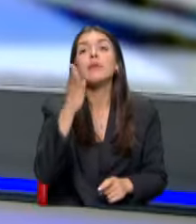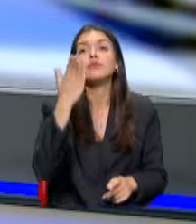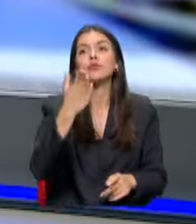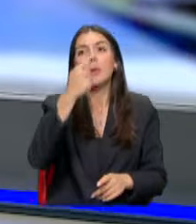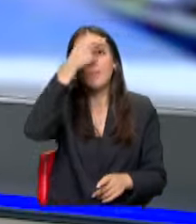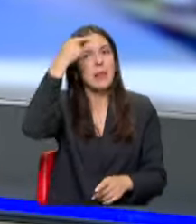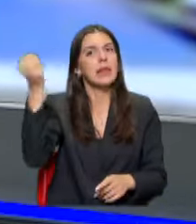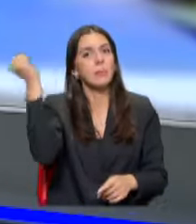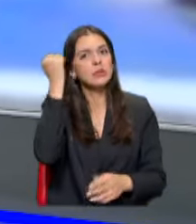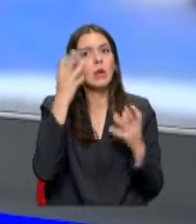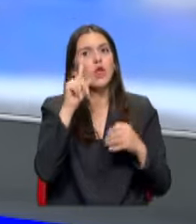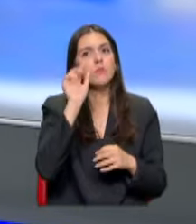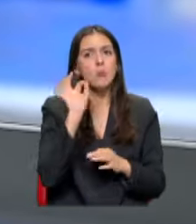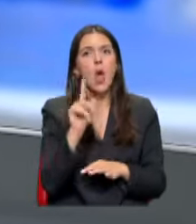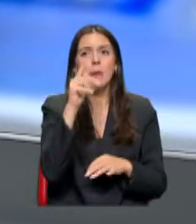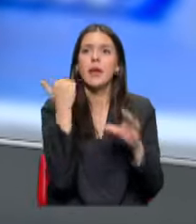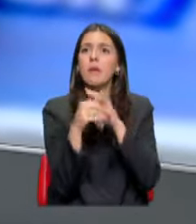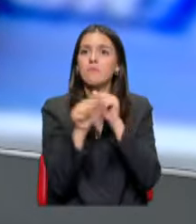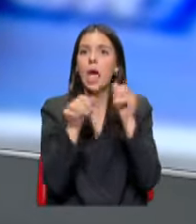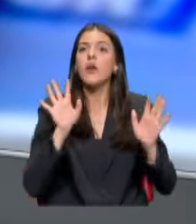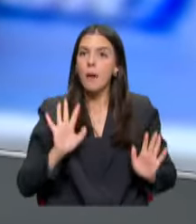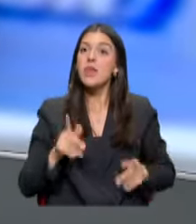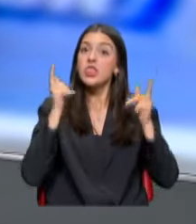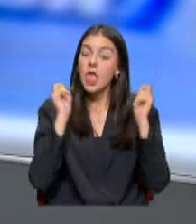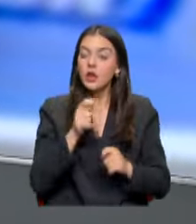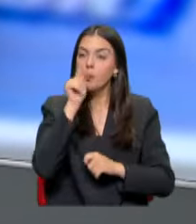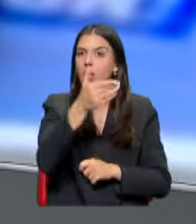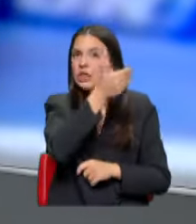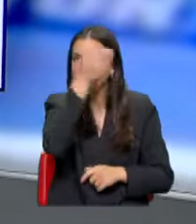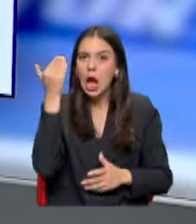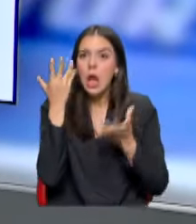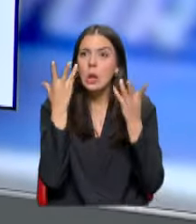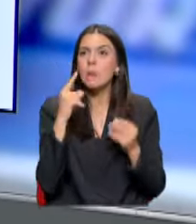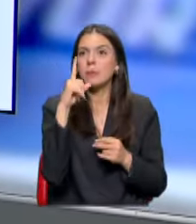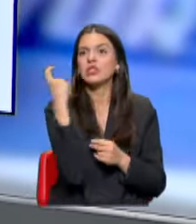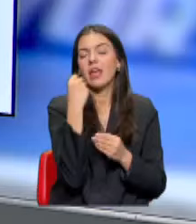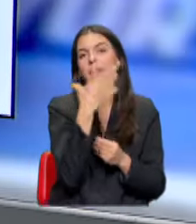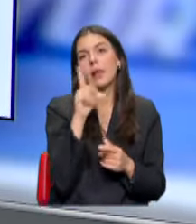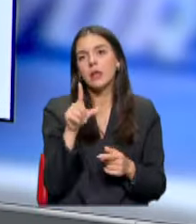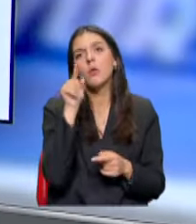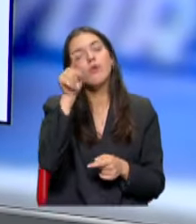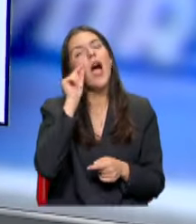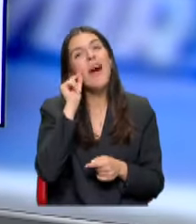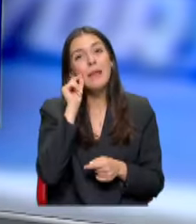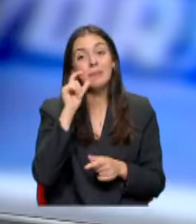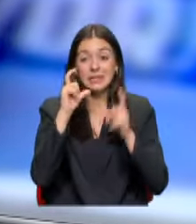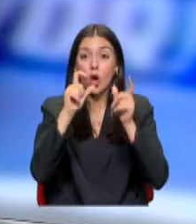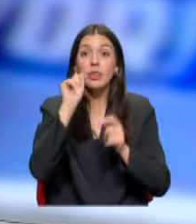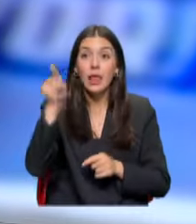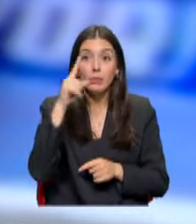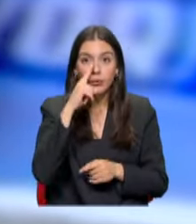belki de pişman oldu böyle bir tweet attığına ama ya gerçekten bu kadar cehalete bir cevap vermek lazım. Bakın bu adam SGK il